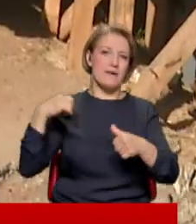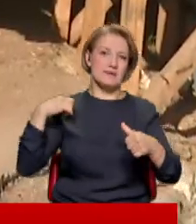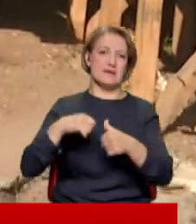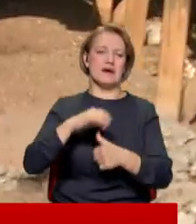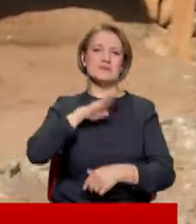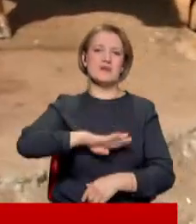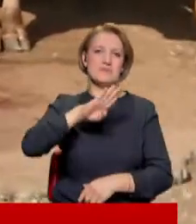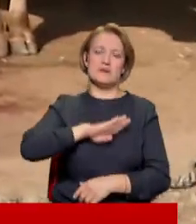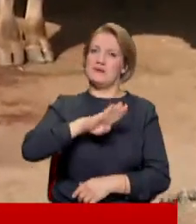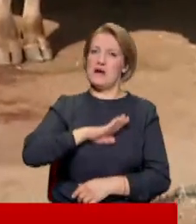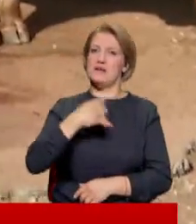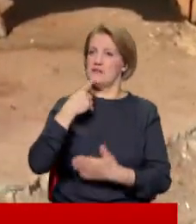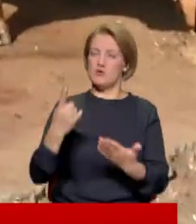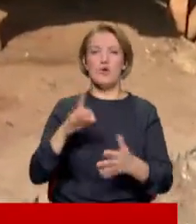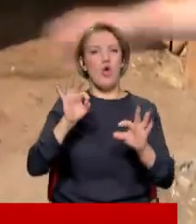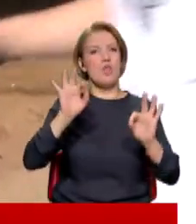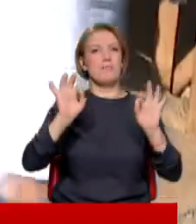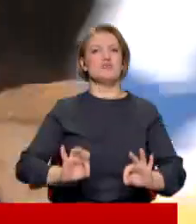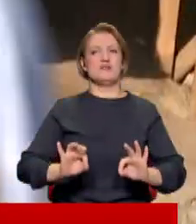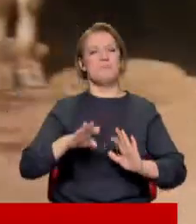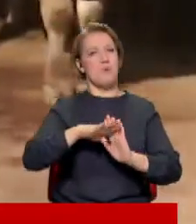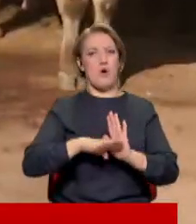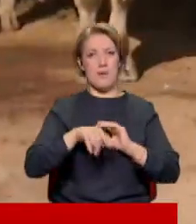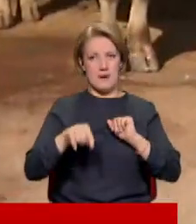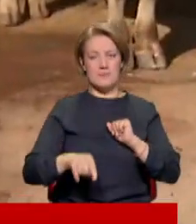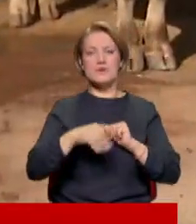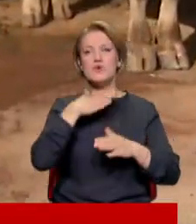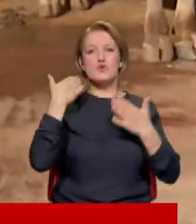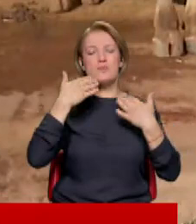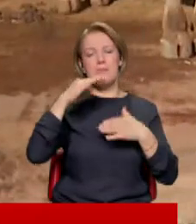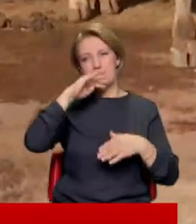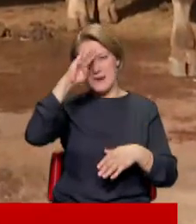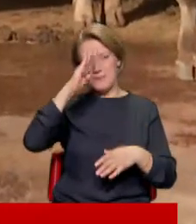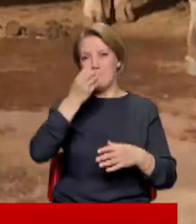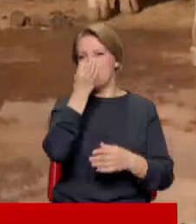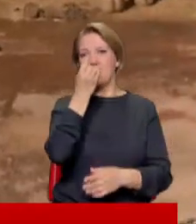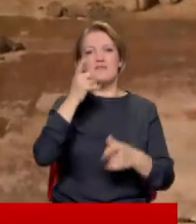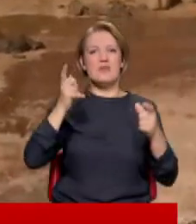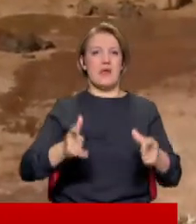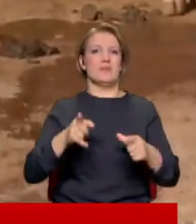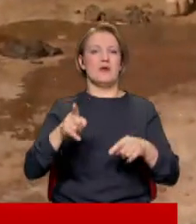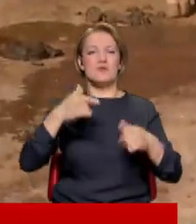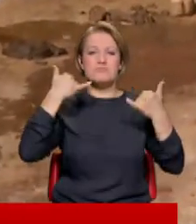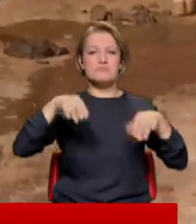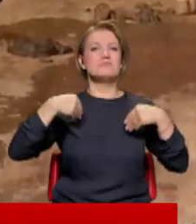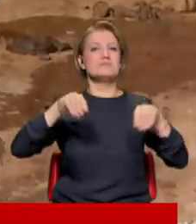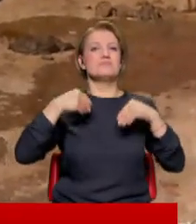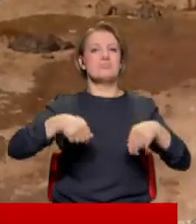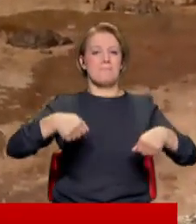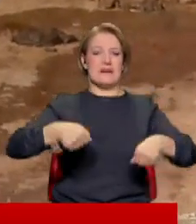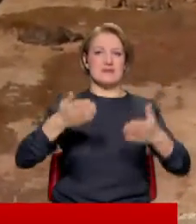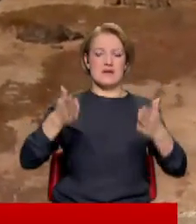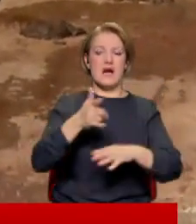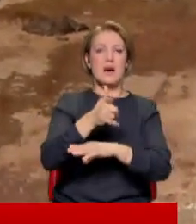tekrar sabırlar diliyoruz. Öyle başlayalım yayına. Kurban Bayramı'nda Bahçeli Evler'de kurbanlık pazarındayız. Biz